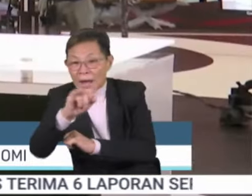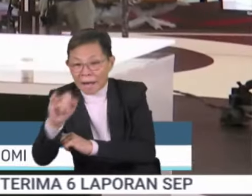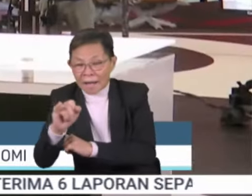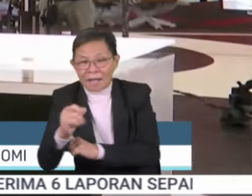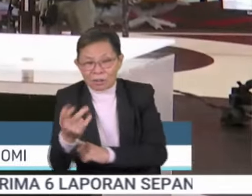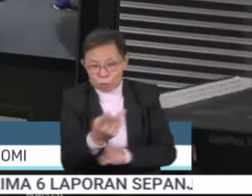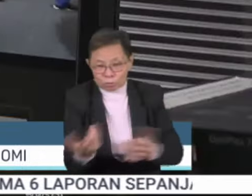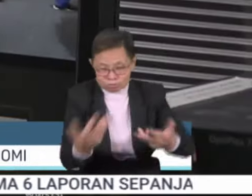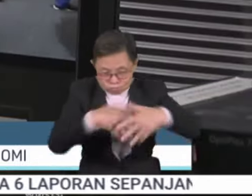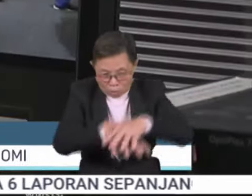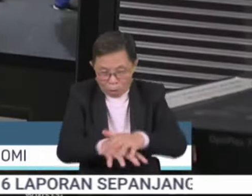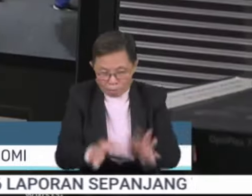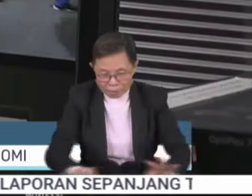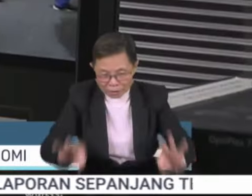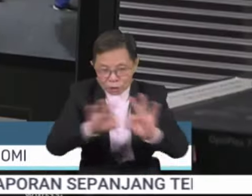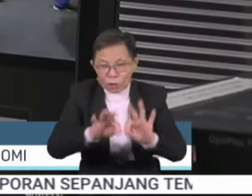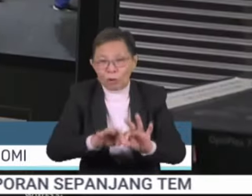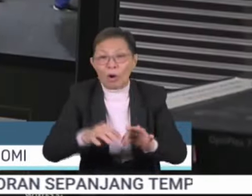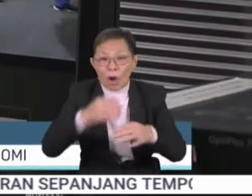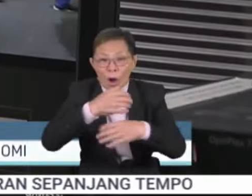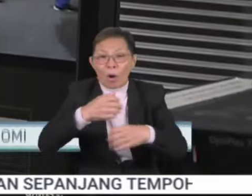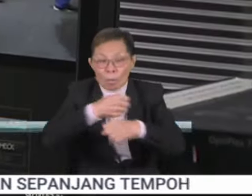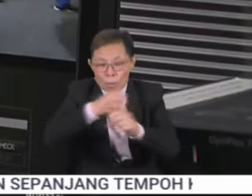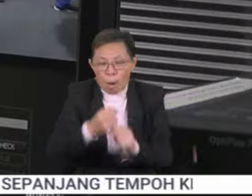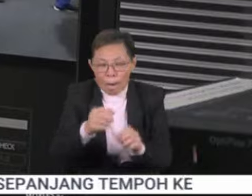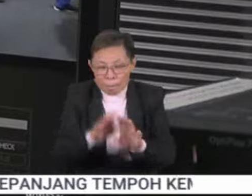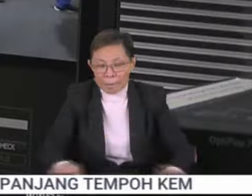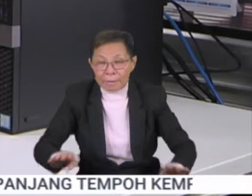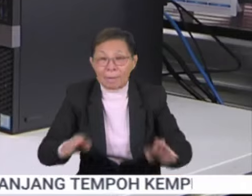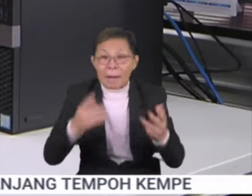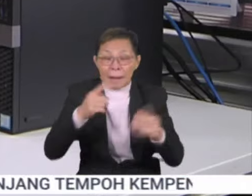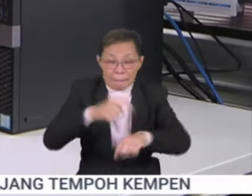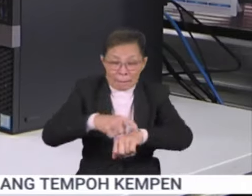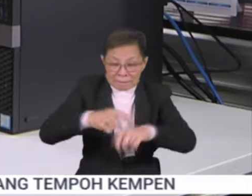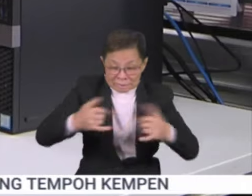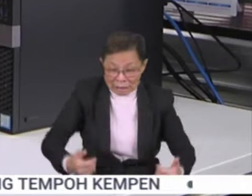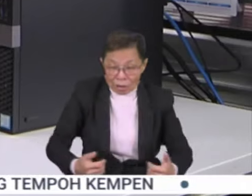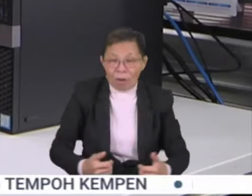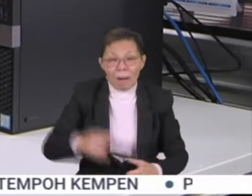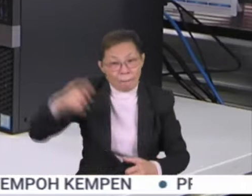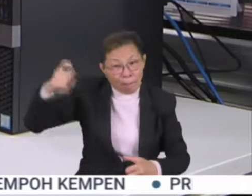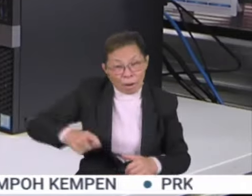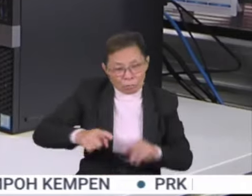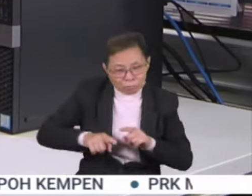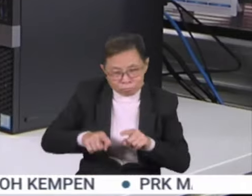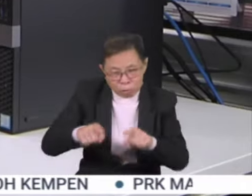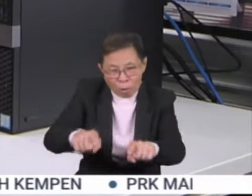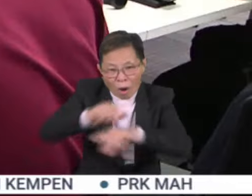analitik AI penting bagi memenuhi penghasilan berita era terkini. Namun, ia perlu